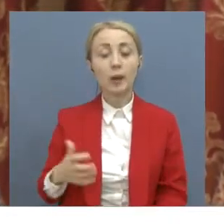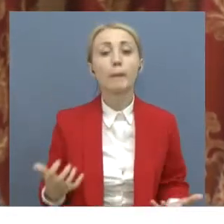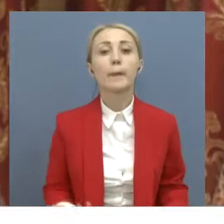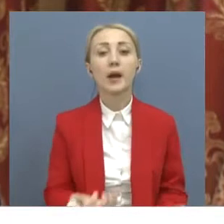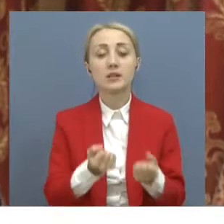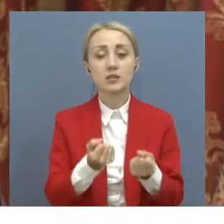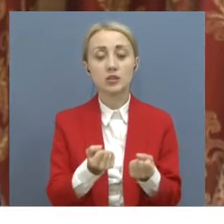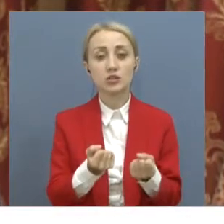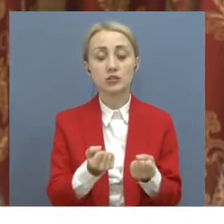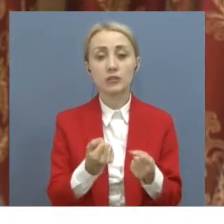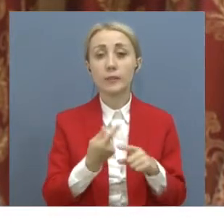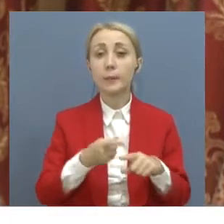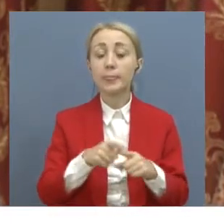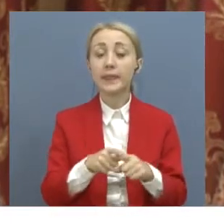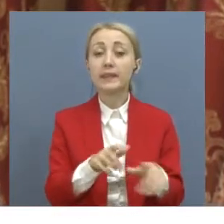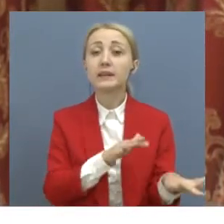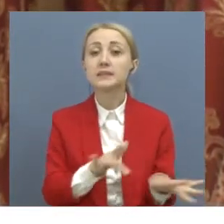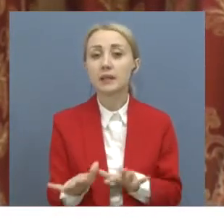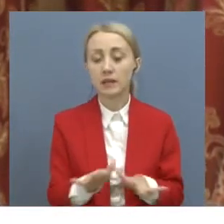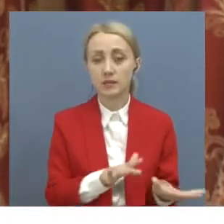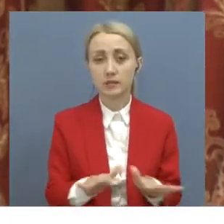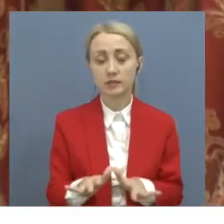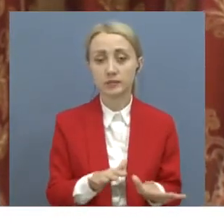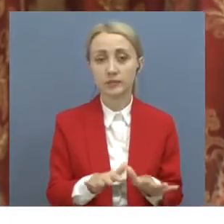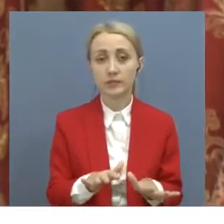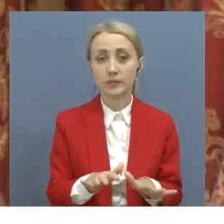байлық, денсаулық деп бекер айтпаған.